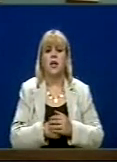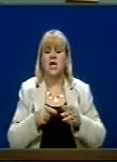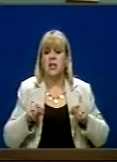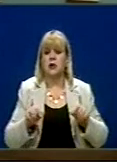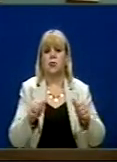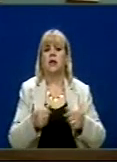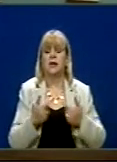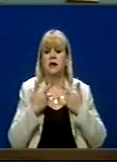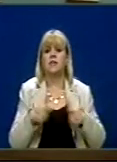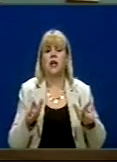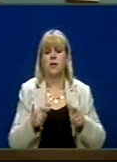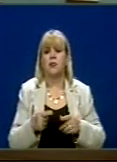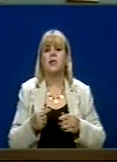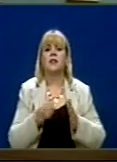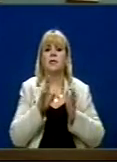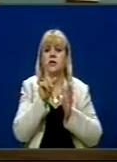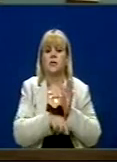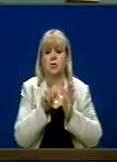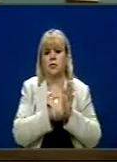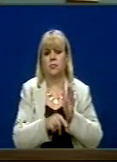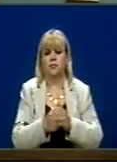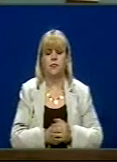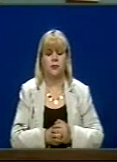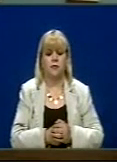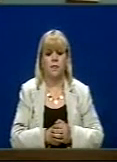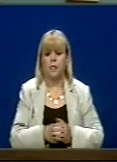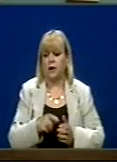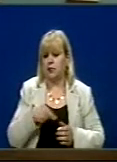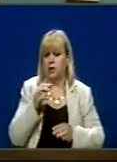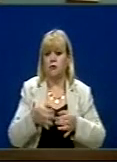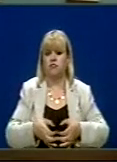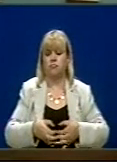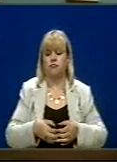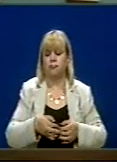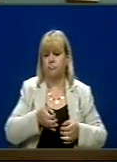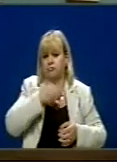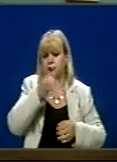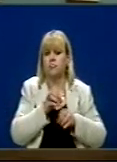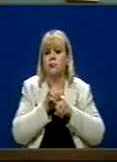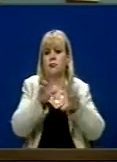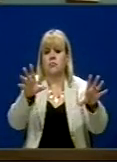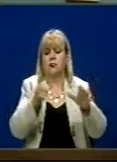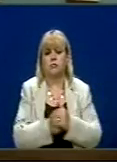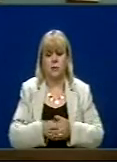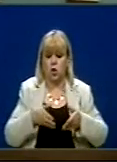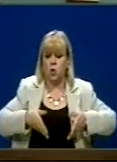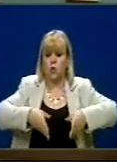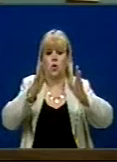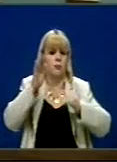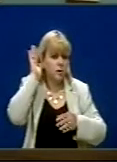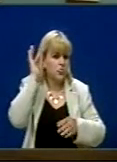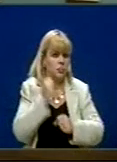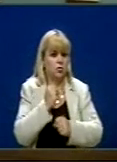dhe sigurisht edhe më të lira se sa në segmentin ku ju flisni. Edhe një gjë për publikun do ta them. Në të gjitha segmentet rrugore ku punon Ministria